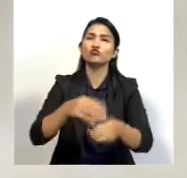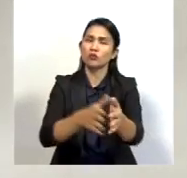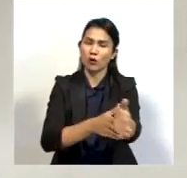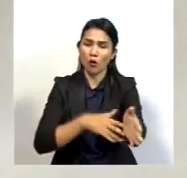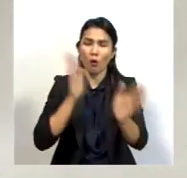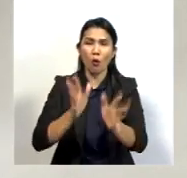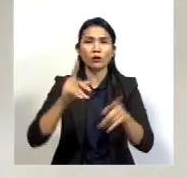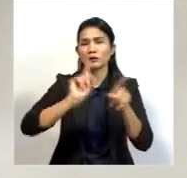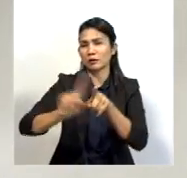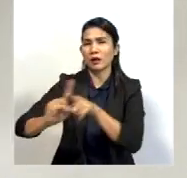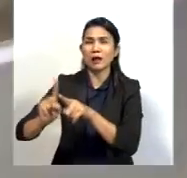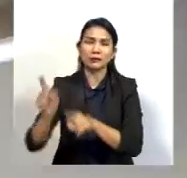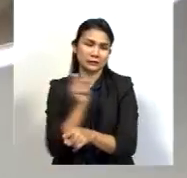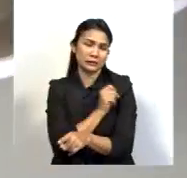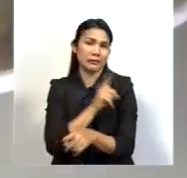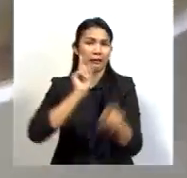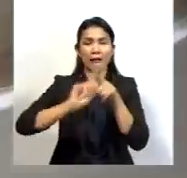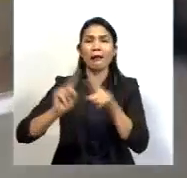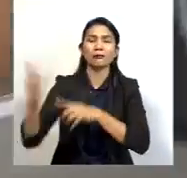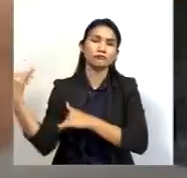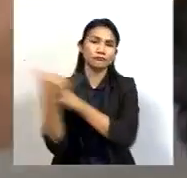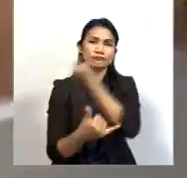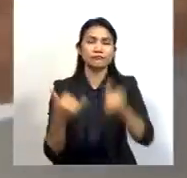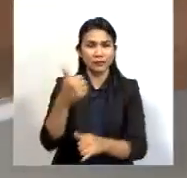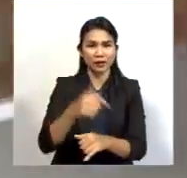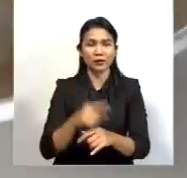นหลากหลายศาสนาที่ใช้มิตรไมตรี